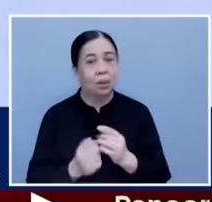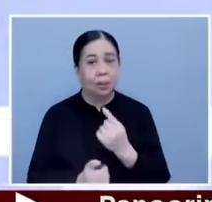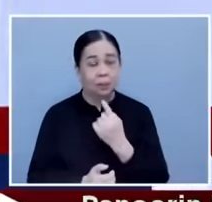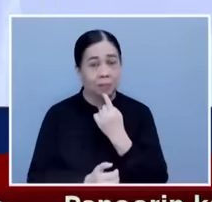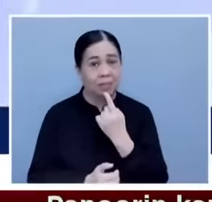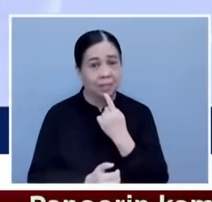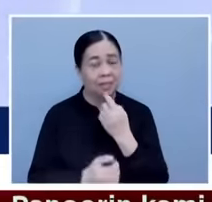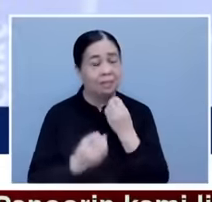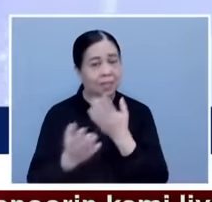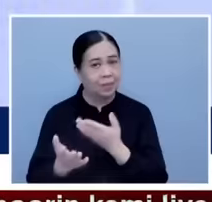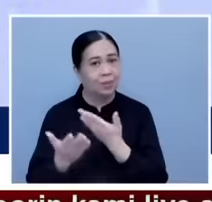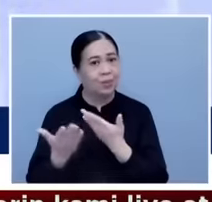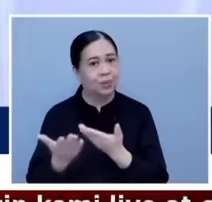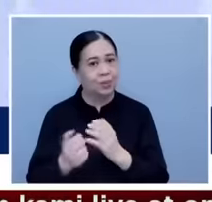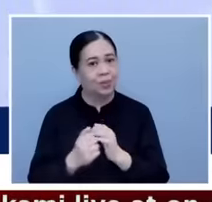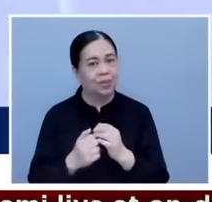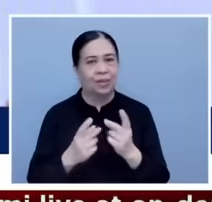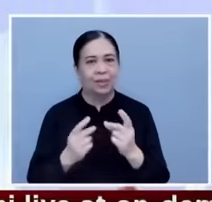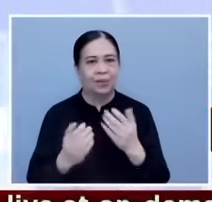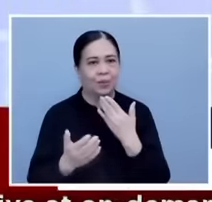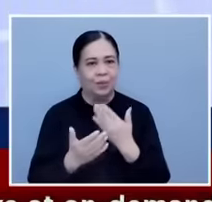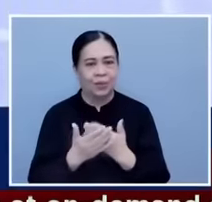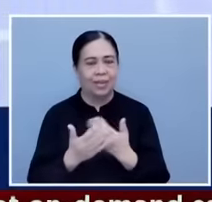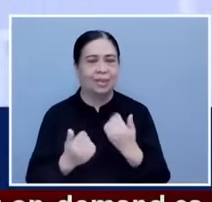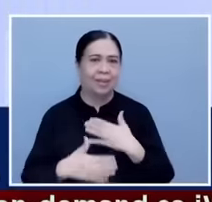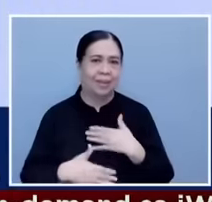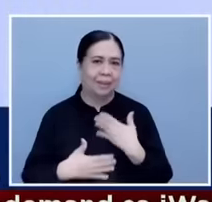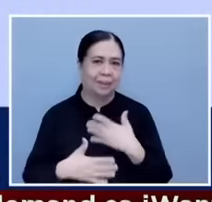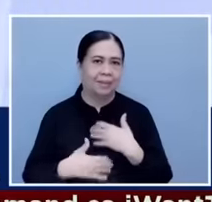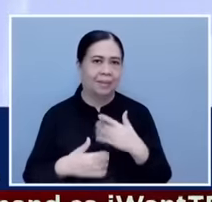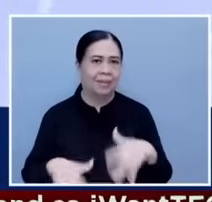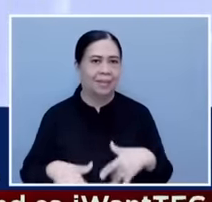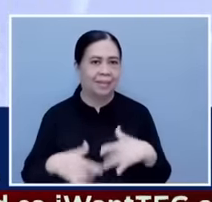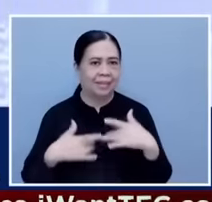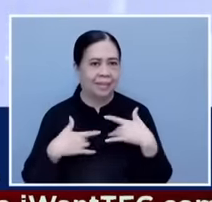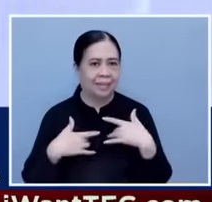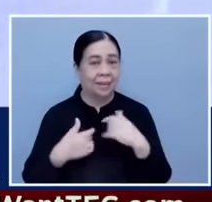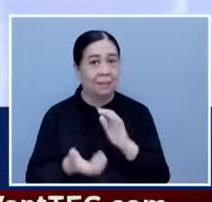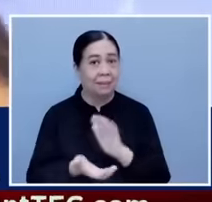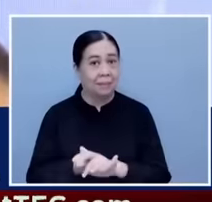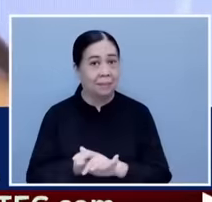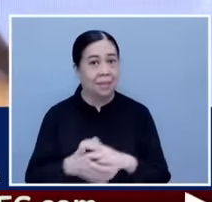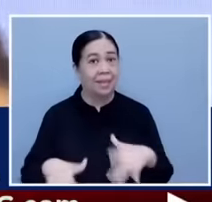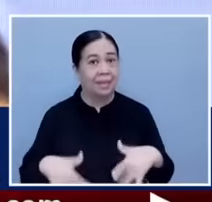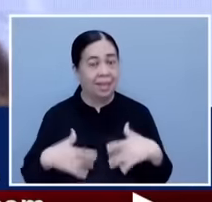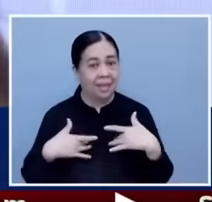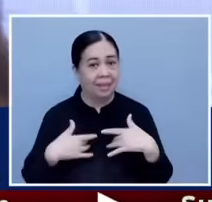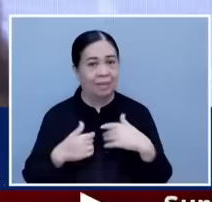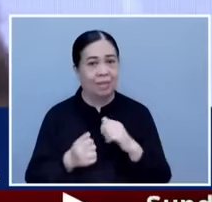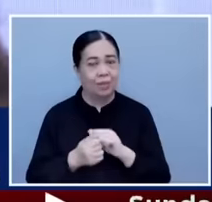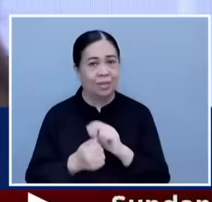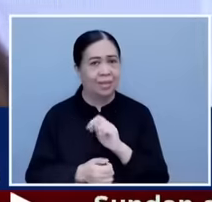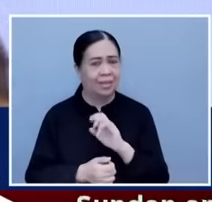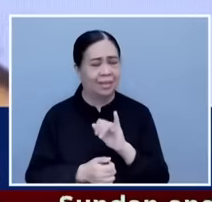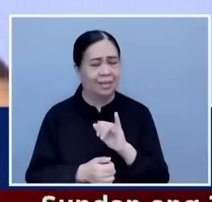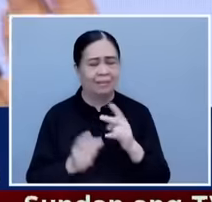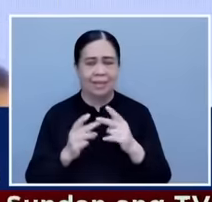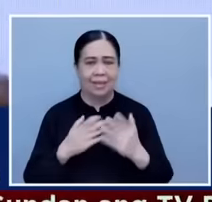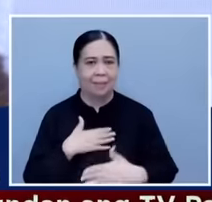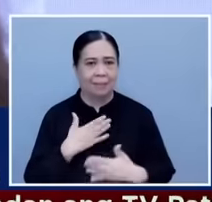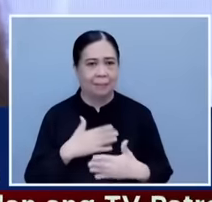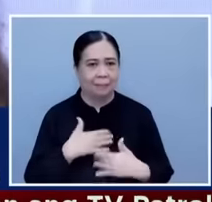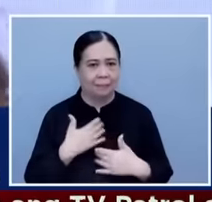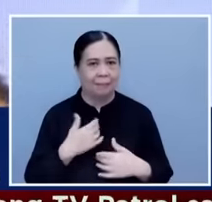know that she is doing very well. She's happily living her married life with Neil. She's so happy. She's